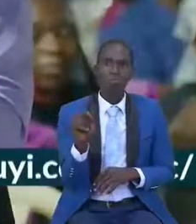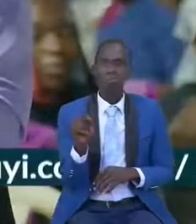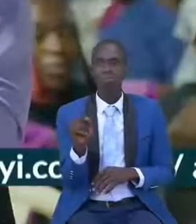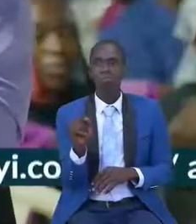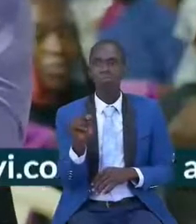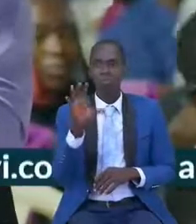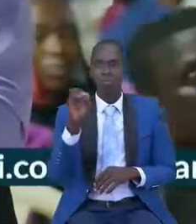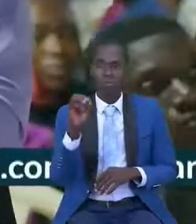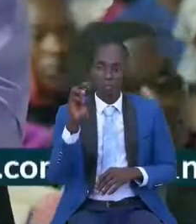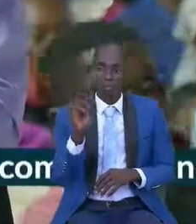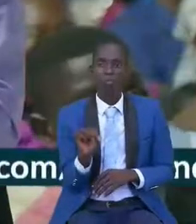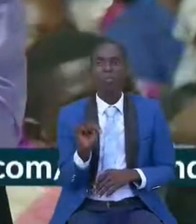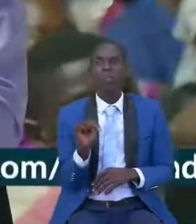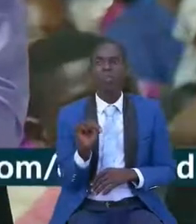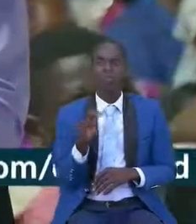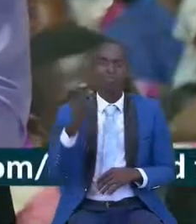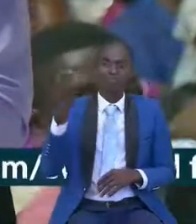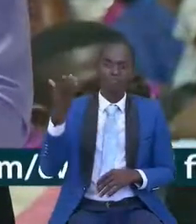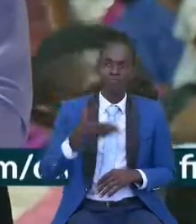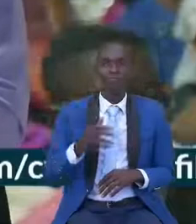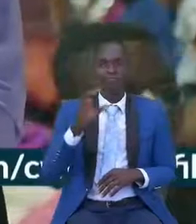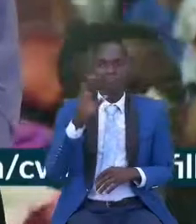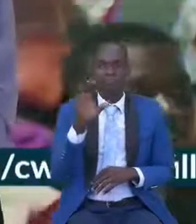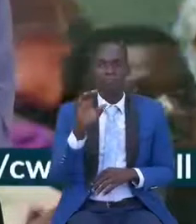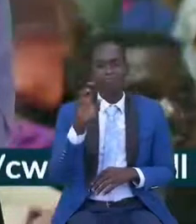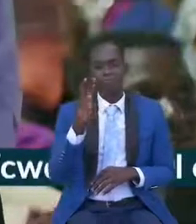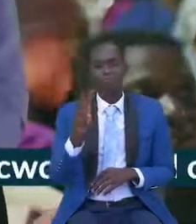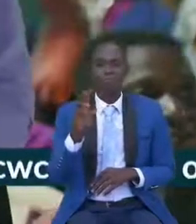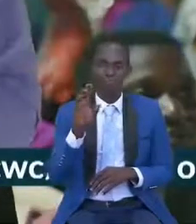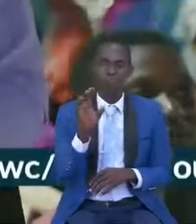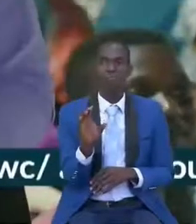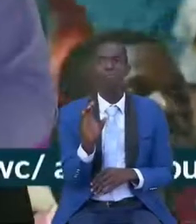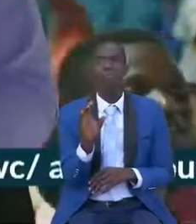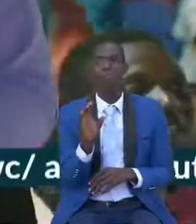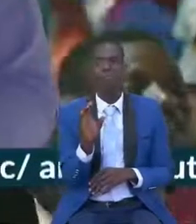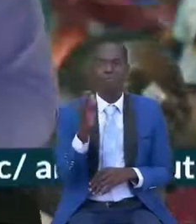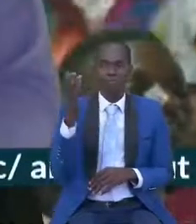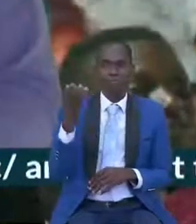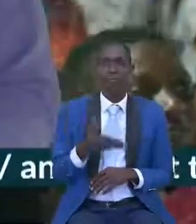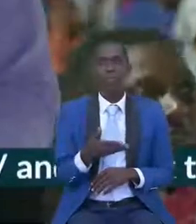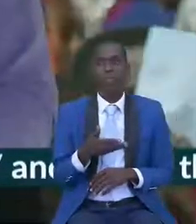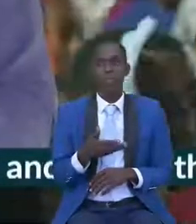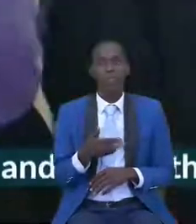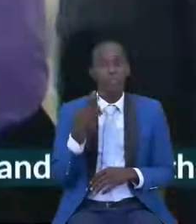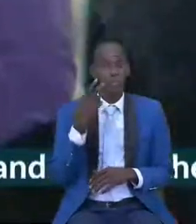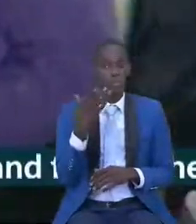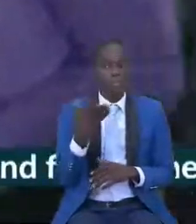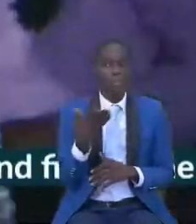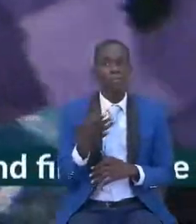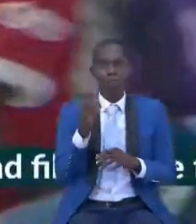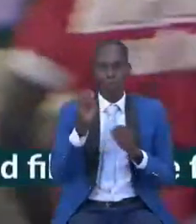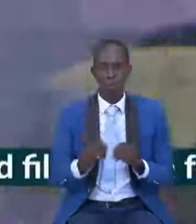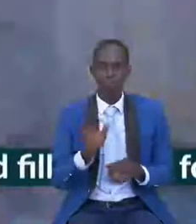communiquer un numéro que vous pourrez utiliser pour nous contacter en nous envoyant